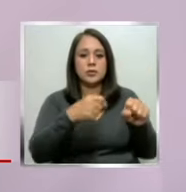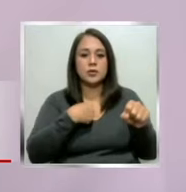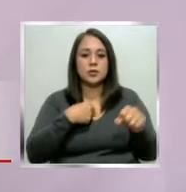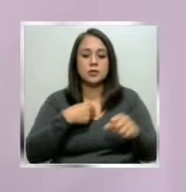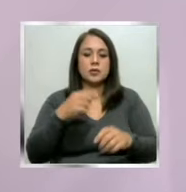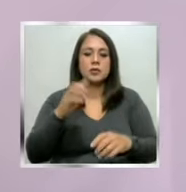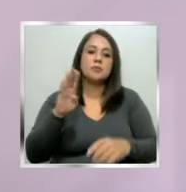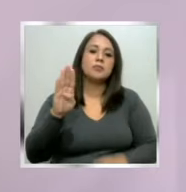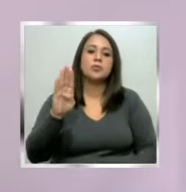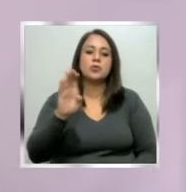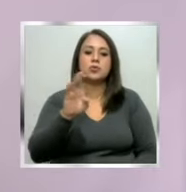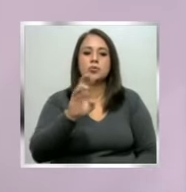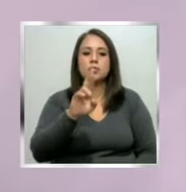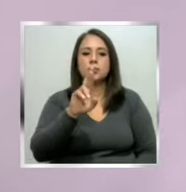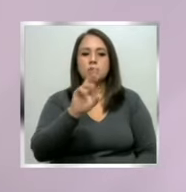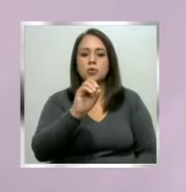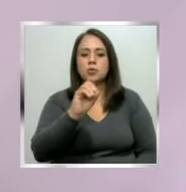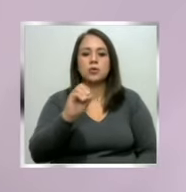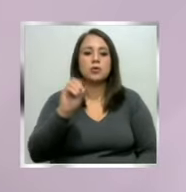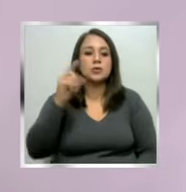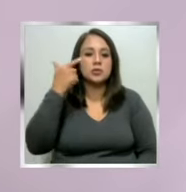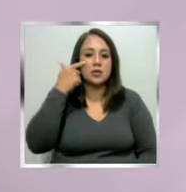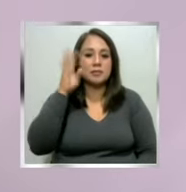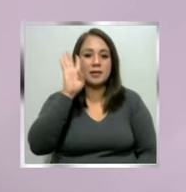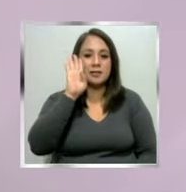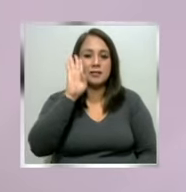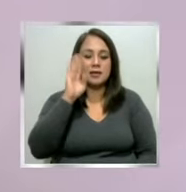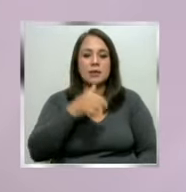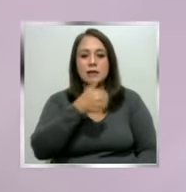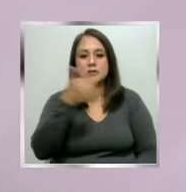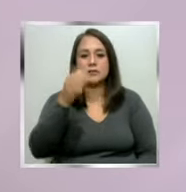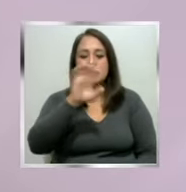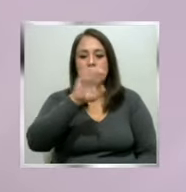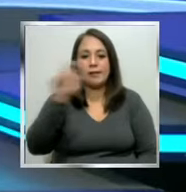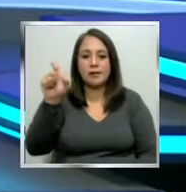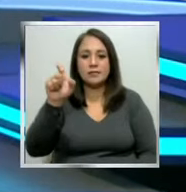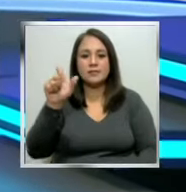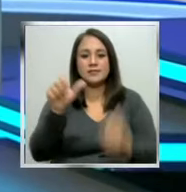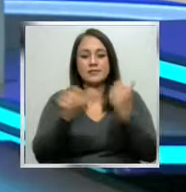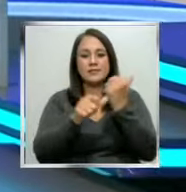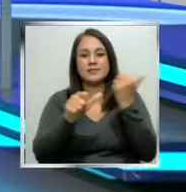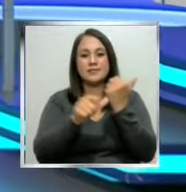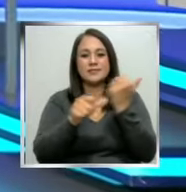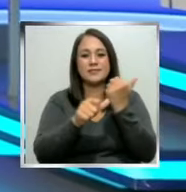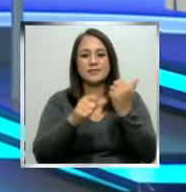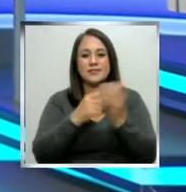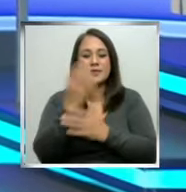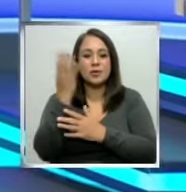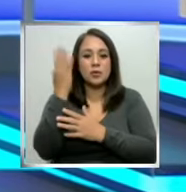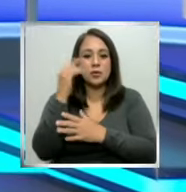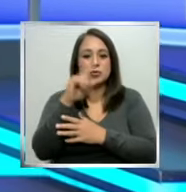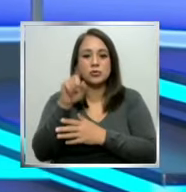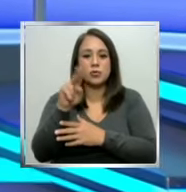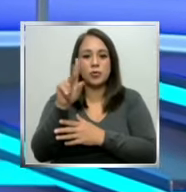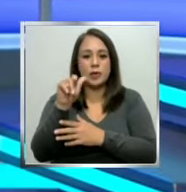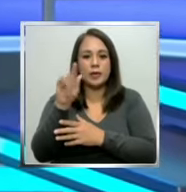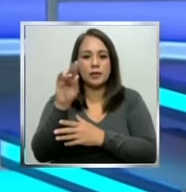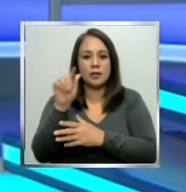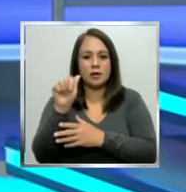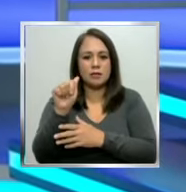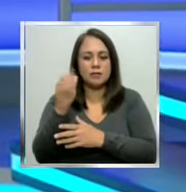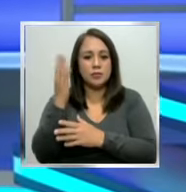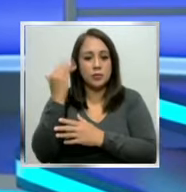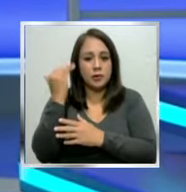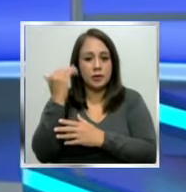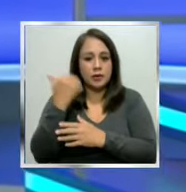Gerald Bantag at dating Bucor Deputy Officer Ricardo Zulueta. Kaugnay ito sa pagpatay sa itinuturong middleman sa